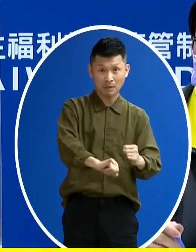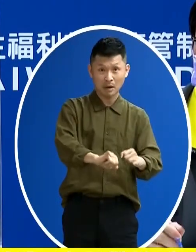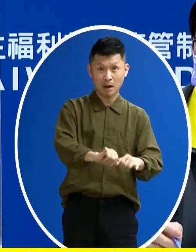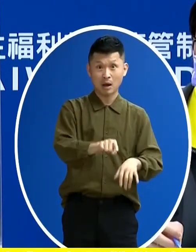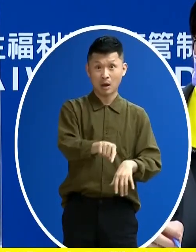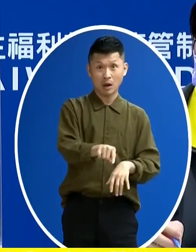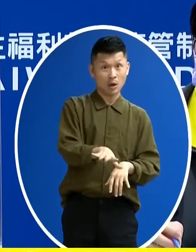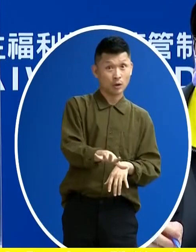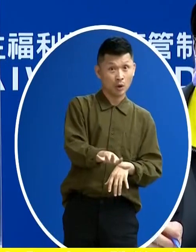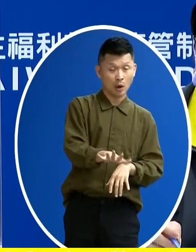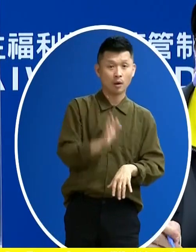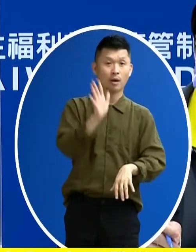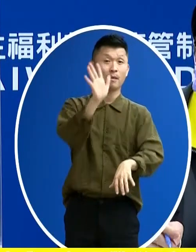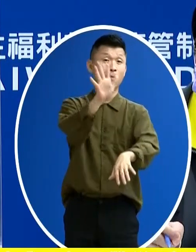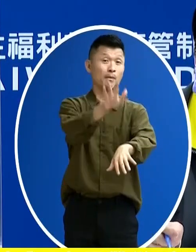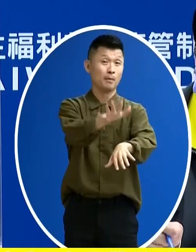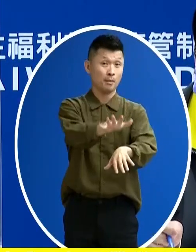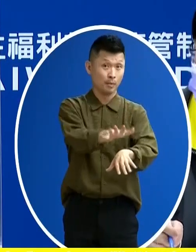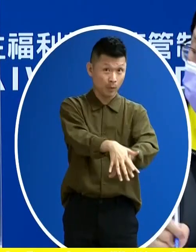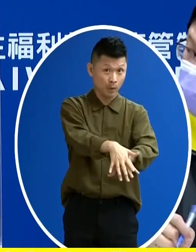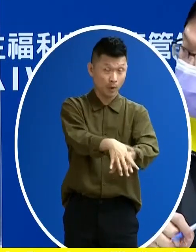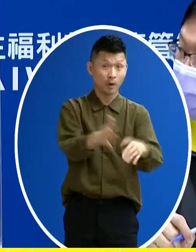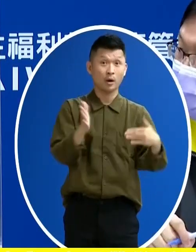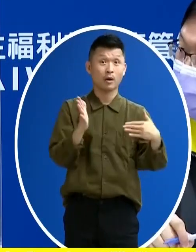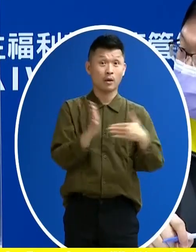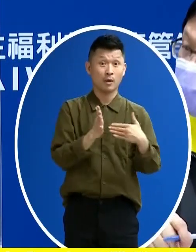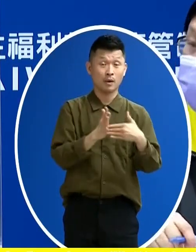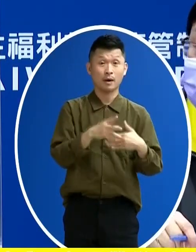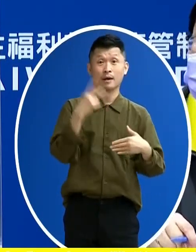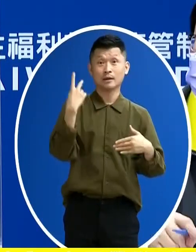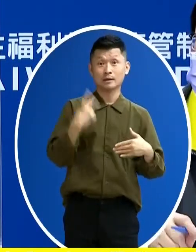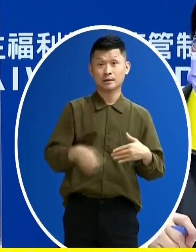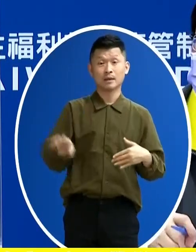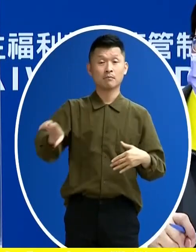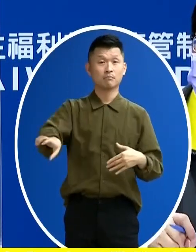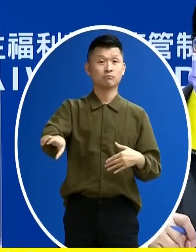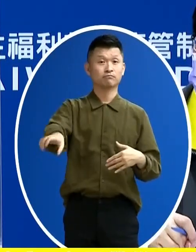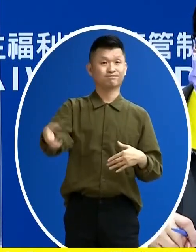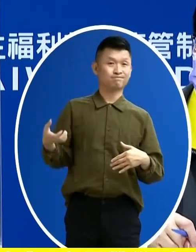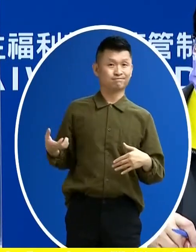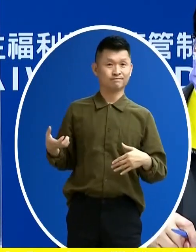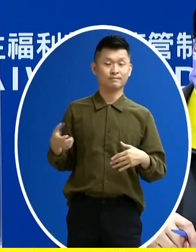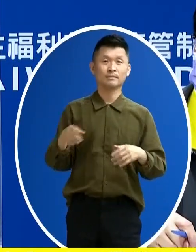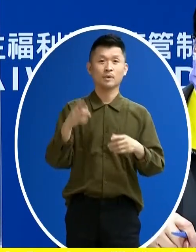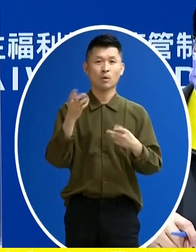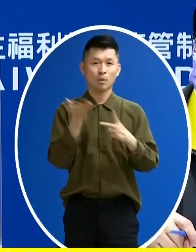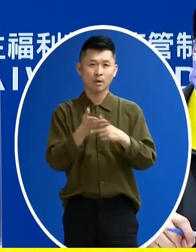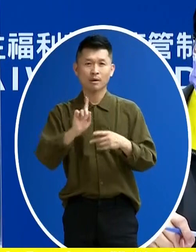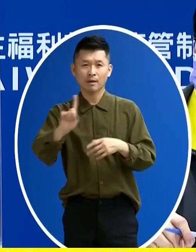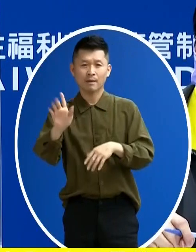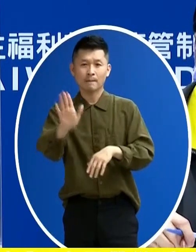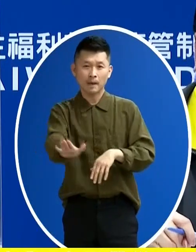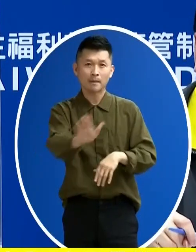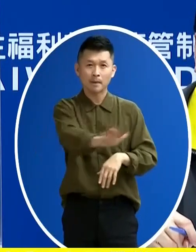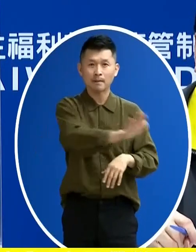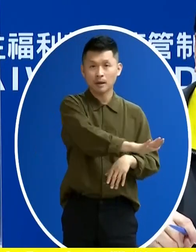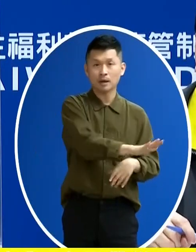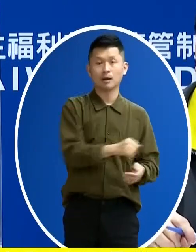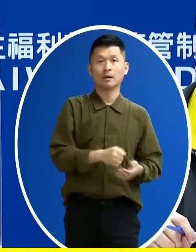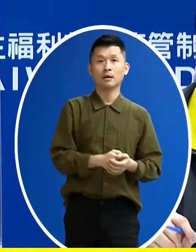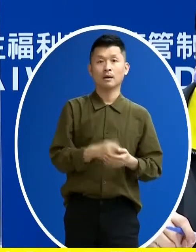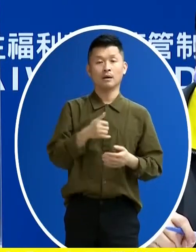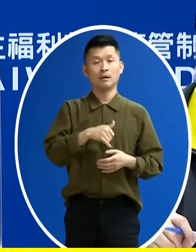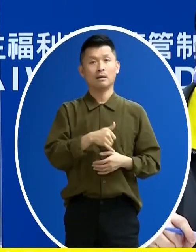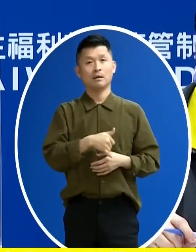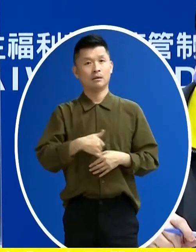边，然后摸到了以后，啊，那可能又摸到了门把，摸到了什么的地方，啊，那然后他这个人